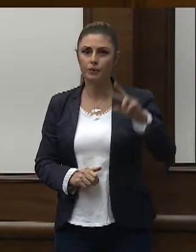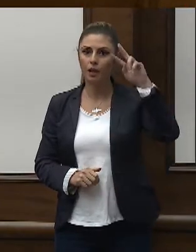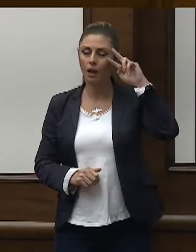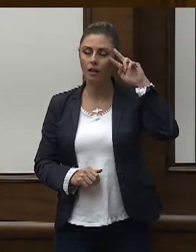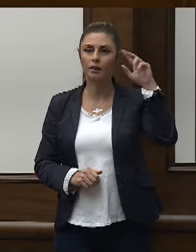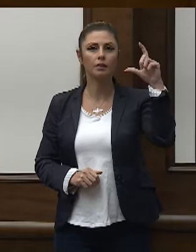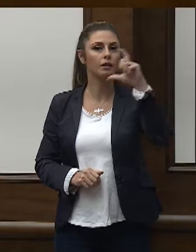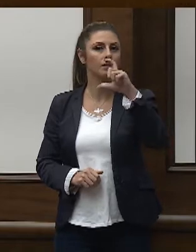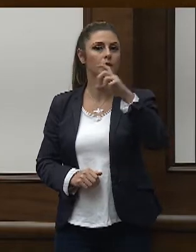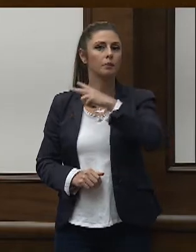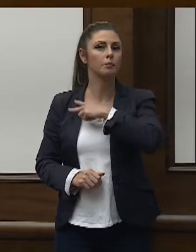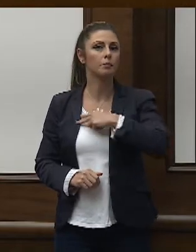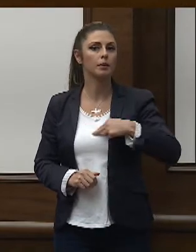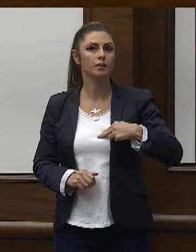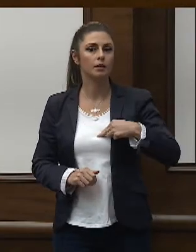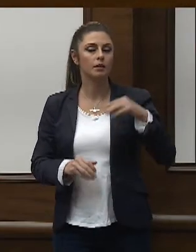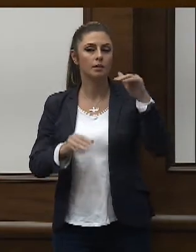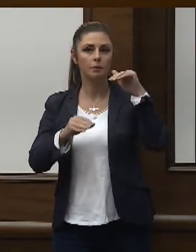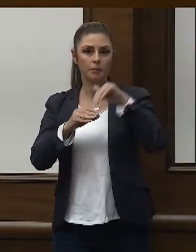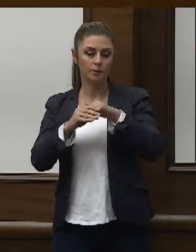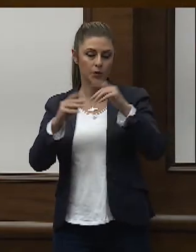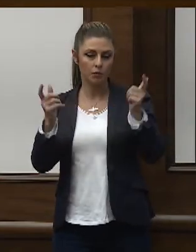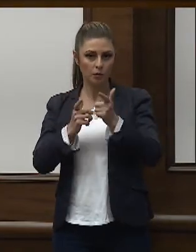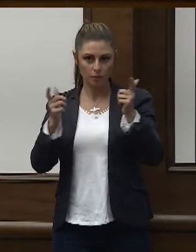ayı Belediye Meclis toplantımızın Aralık ayı